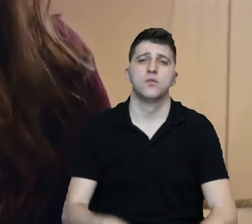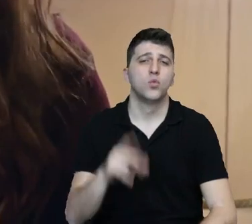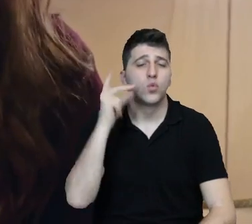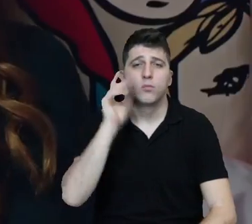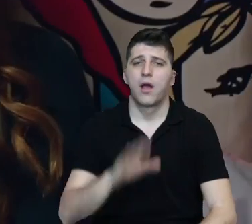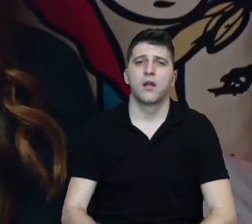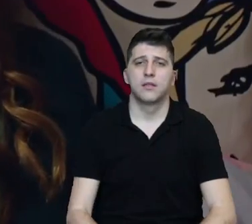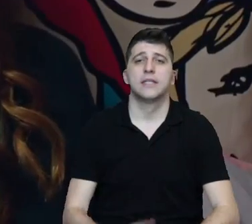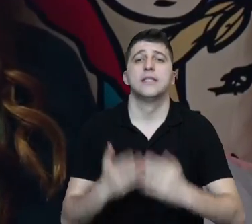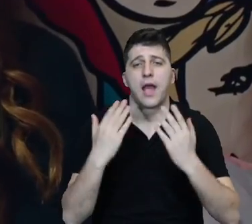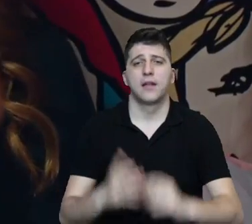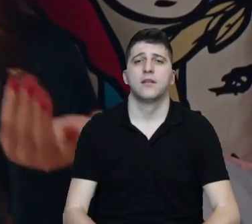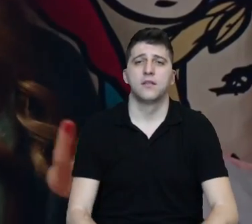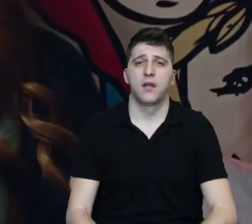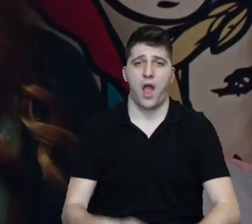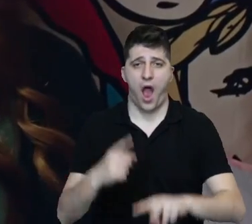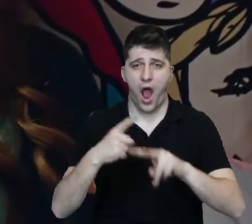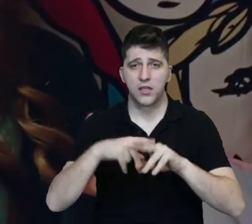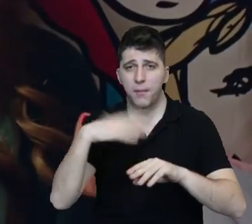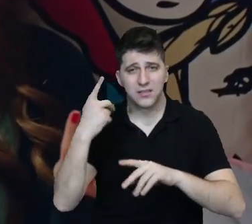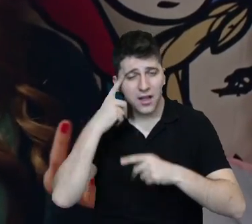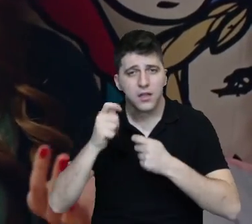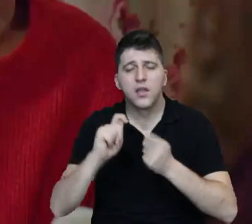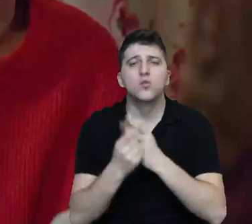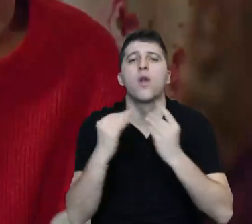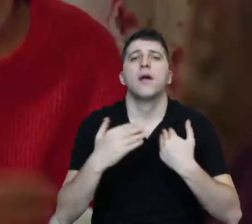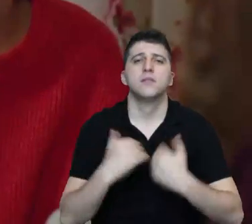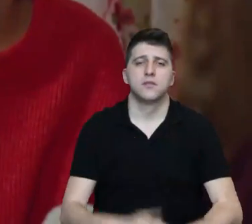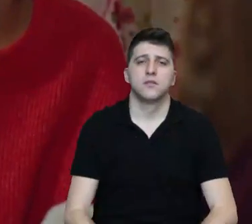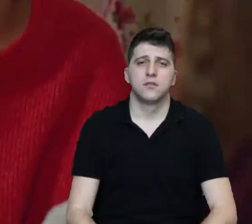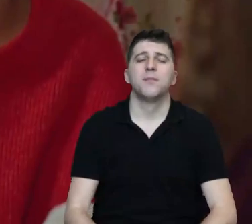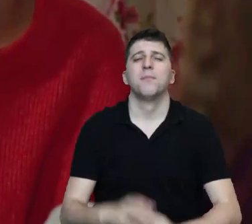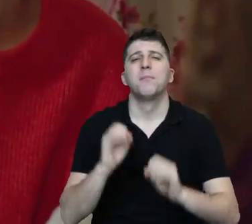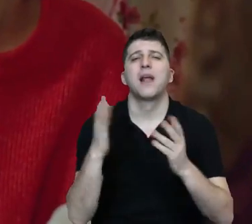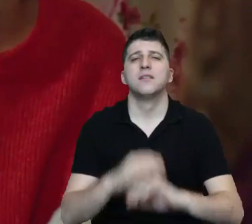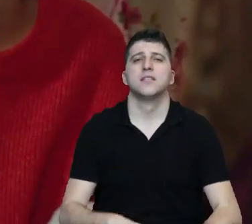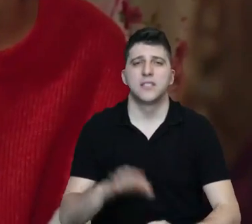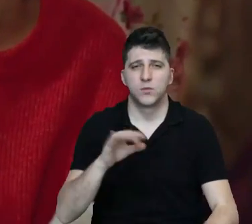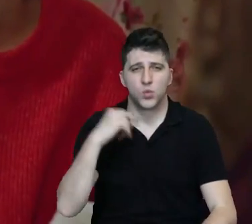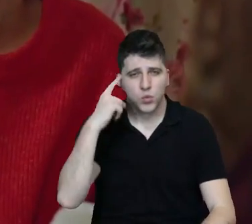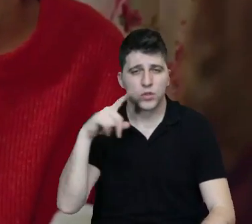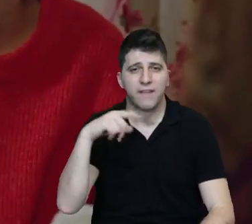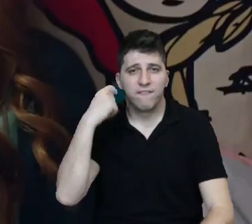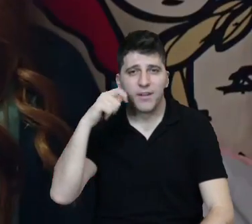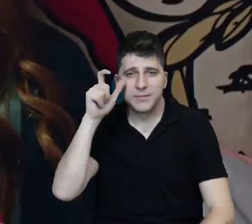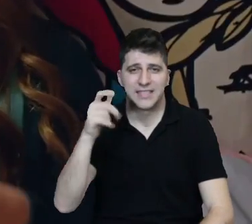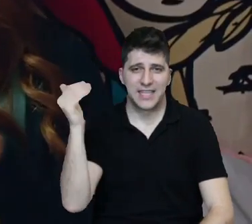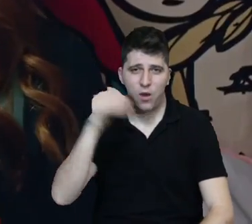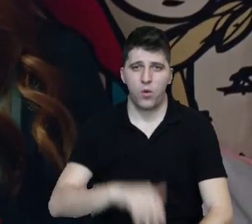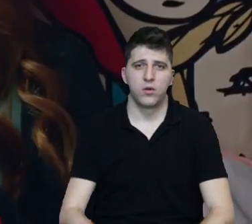bunu unutma. Yani Arda'yı başka türlü ikna edemezdik ki. Ay bırak onu da. Şimdi düşünsenize, filmciler